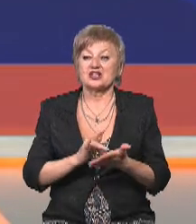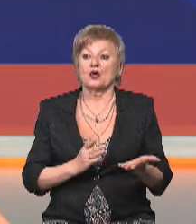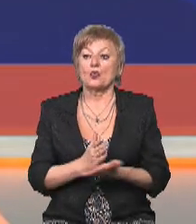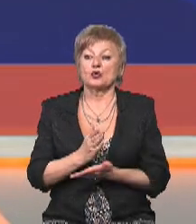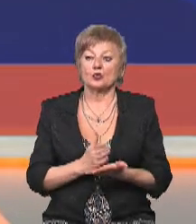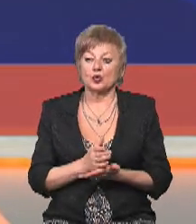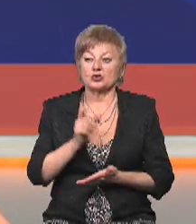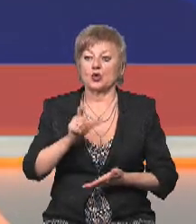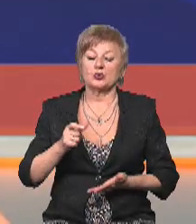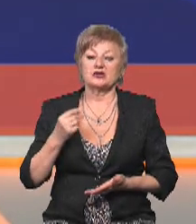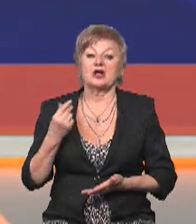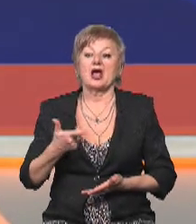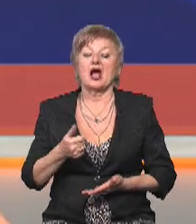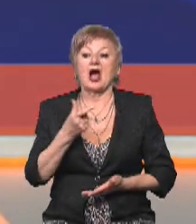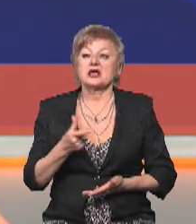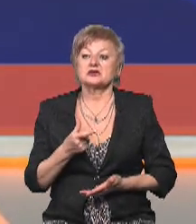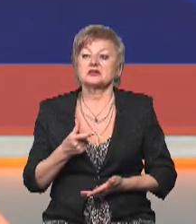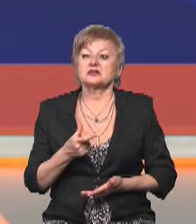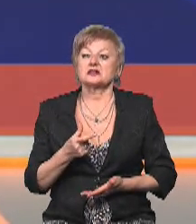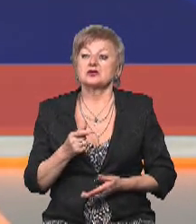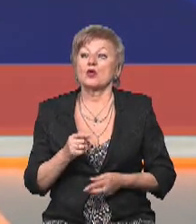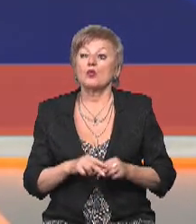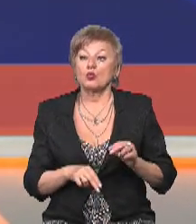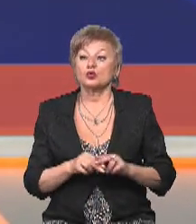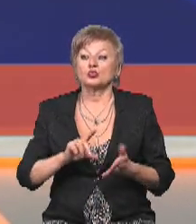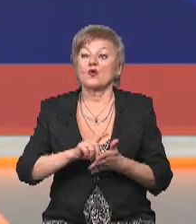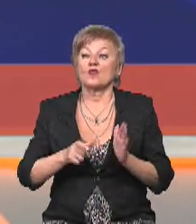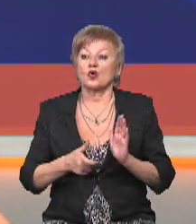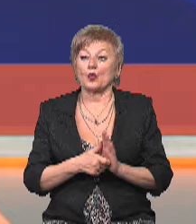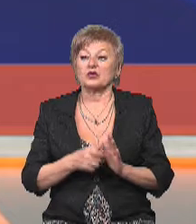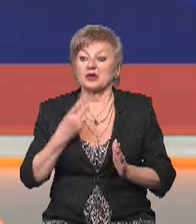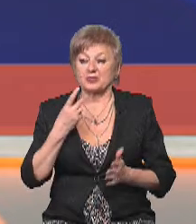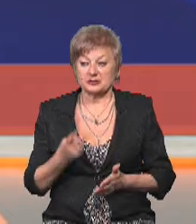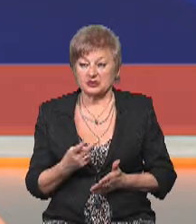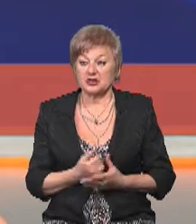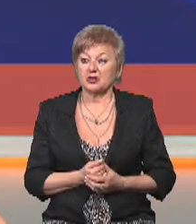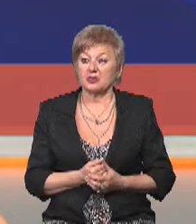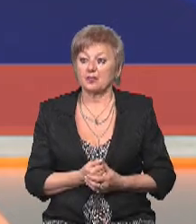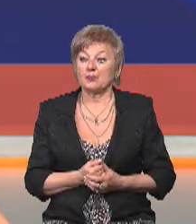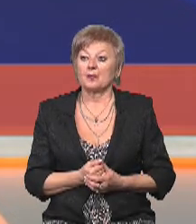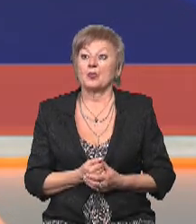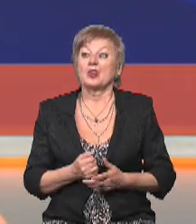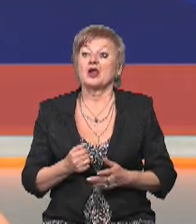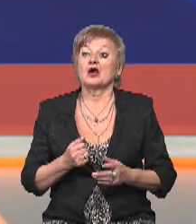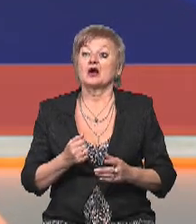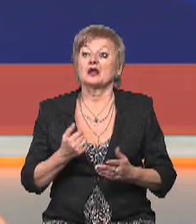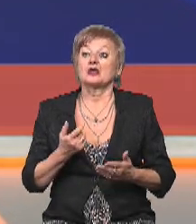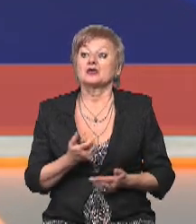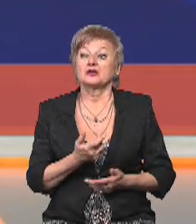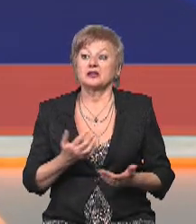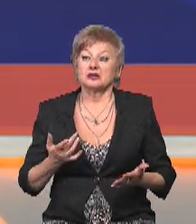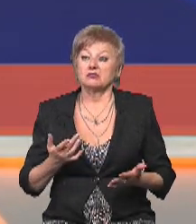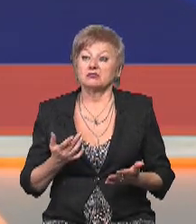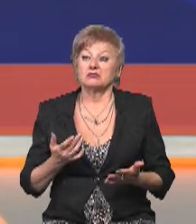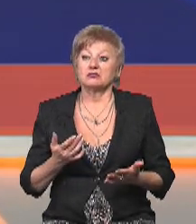клієнтів «Запоріжгаззбуту» або в особистому кабінеті на сайті 104А, хто його має. Тобто в декілька кліків